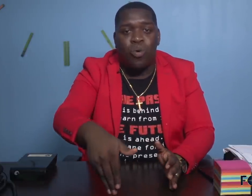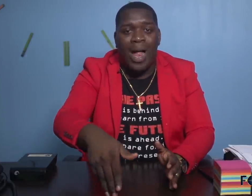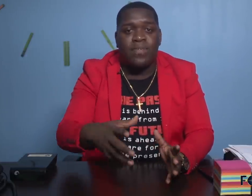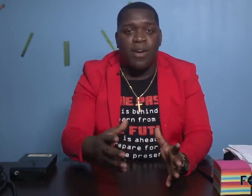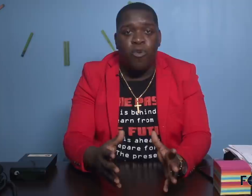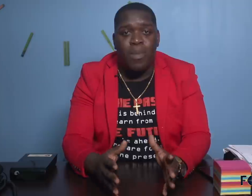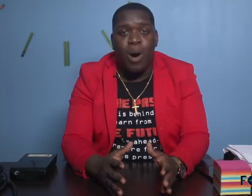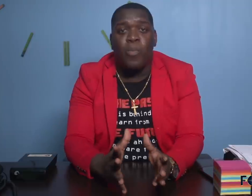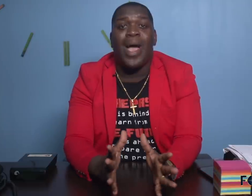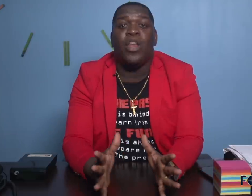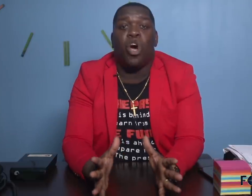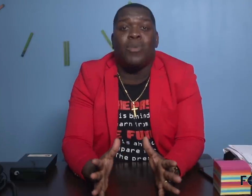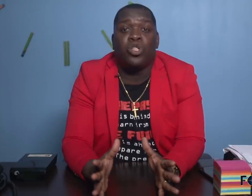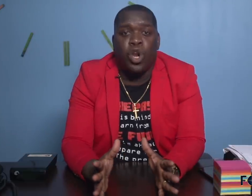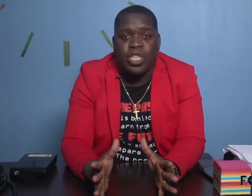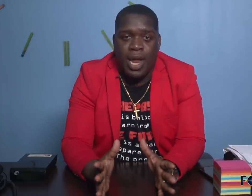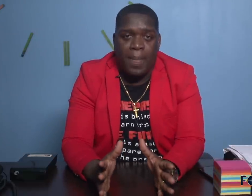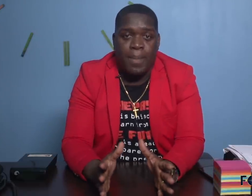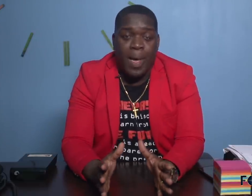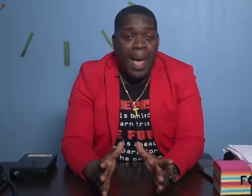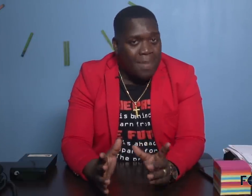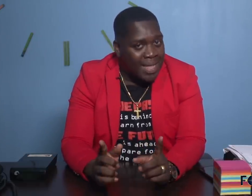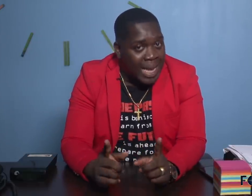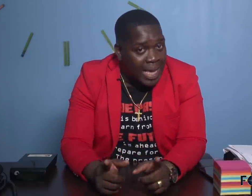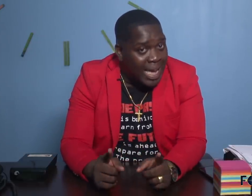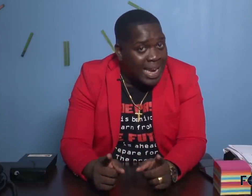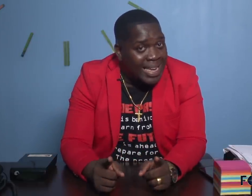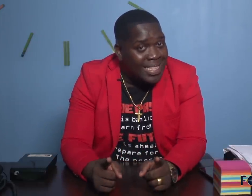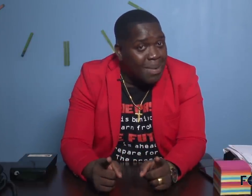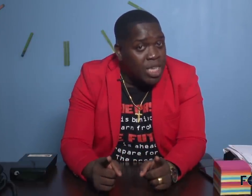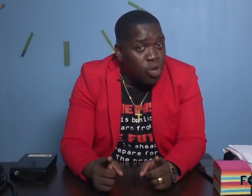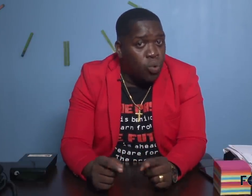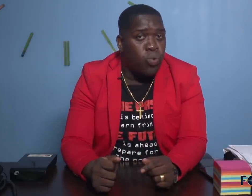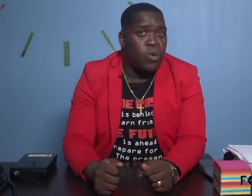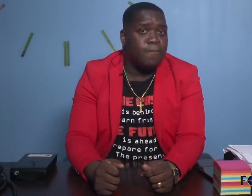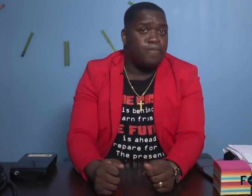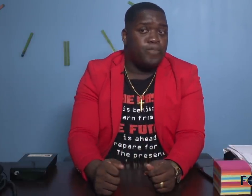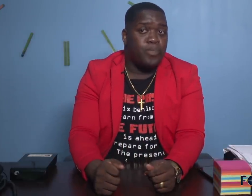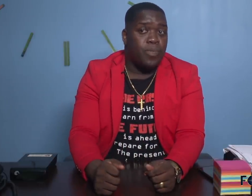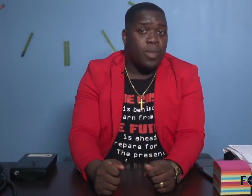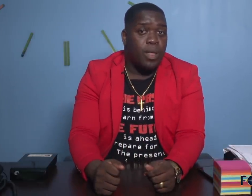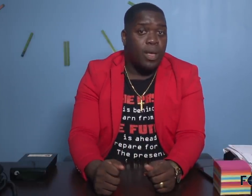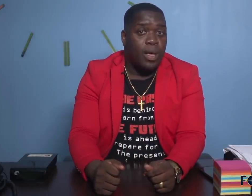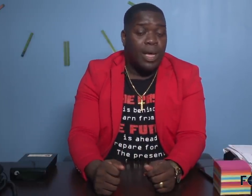a ikon 12, te fu bawa po enorme drukte dapet. Met takken ga alle de sama de luku.